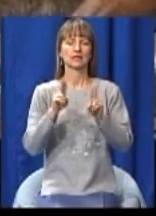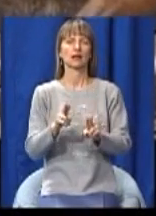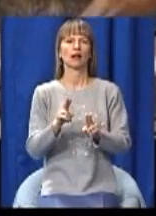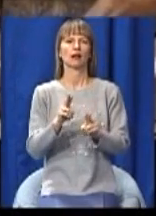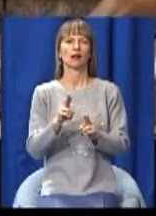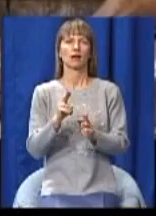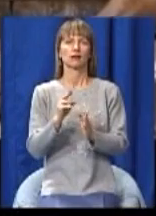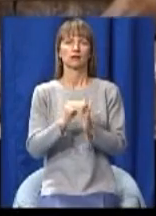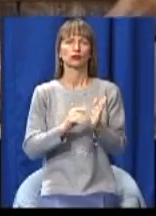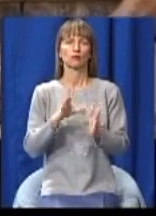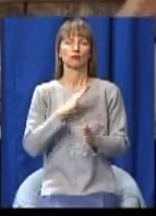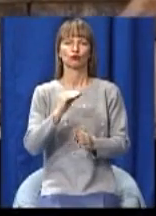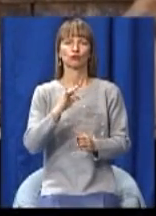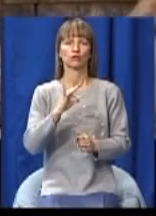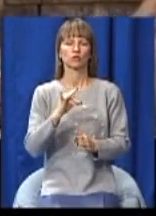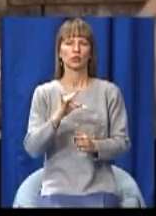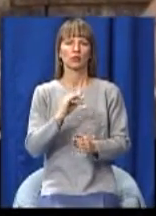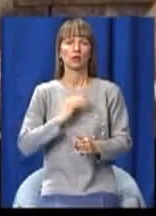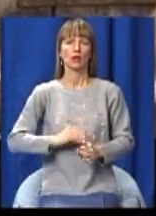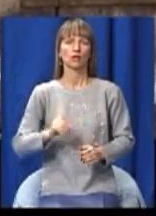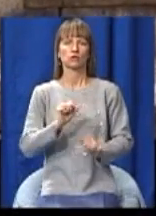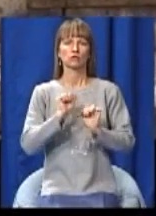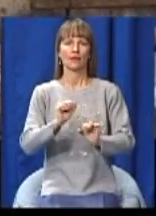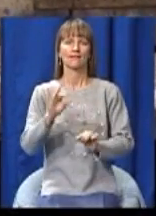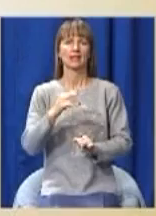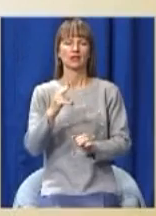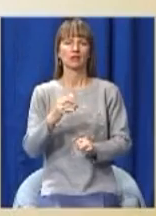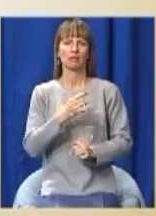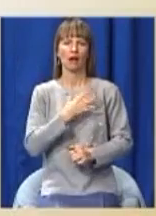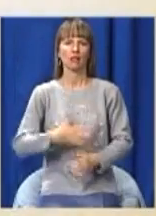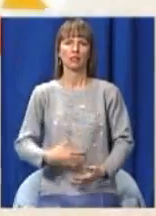двор и вся жировые шар якорем париже их нутру hewitt паризе